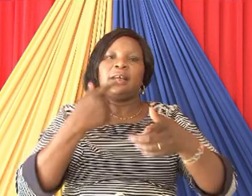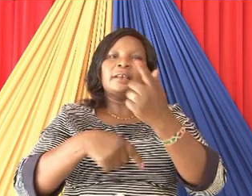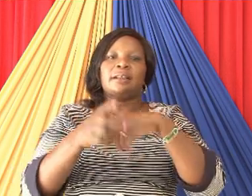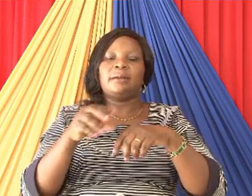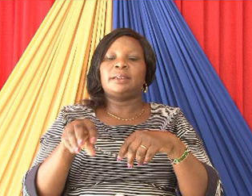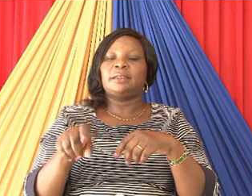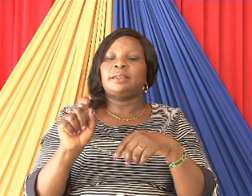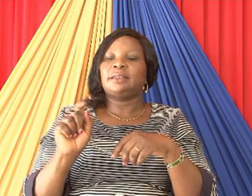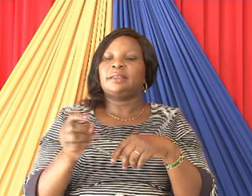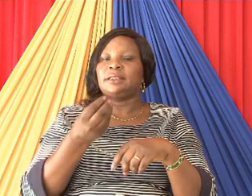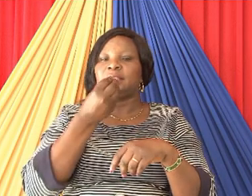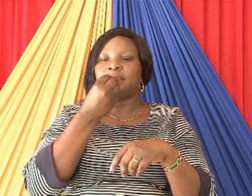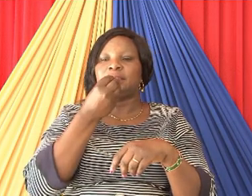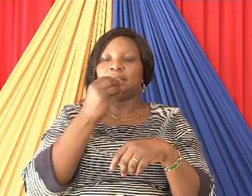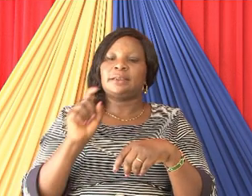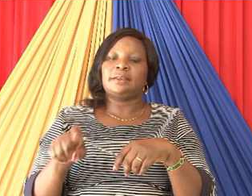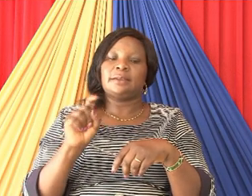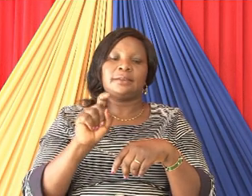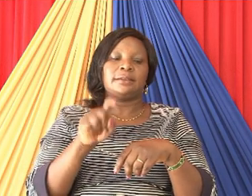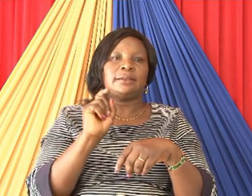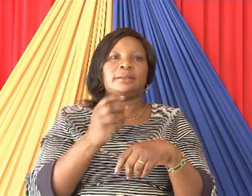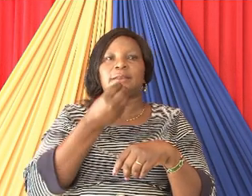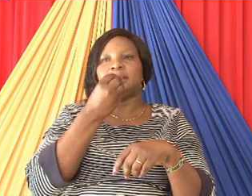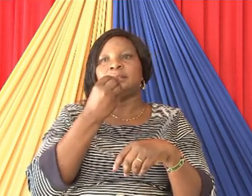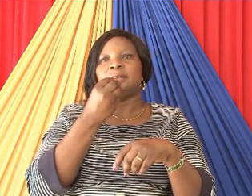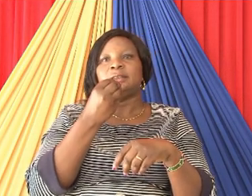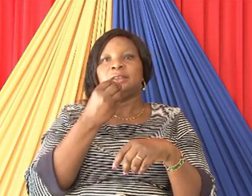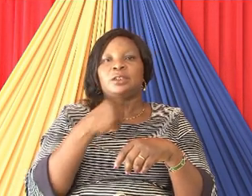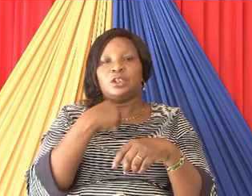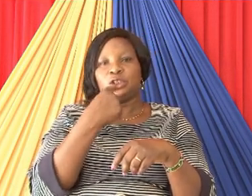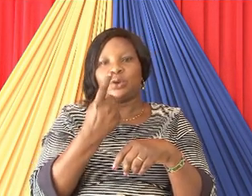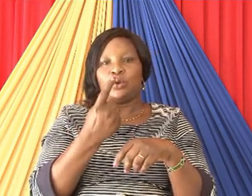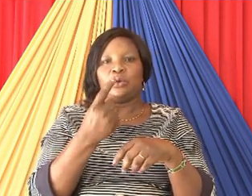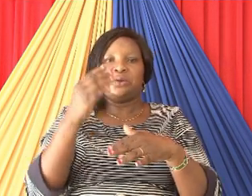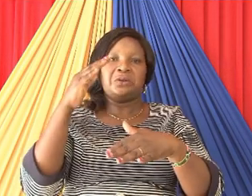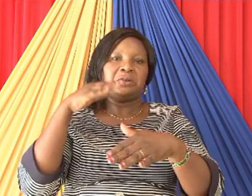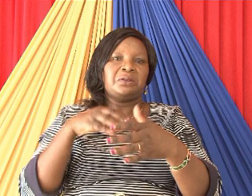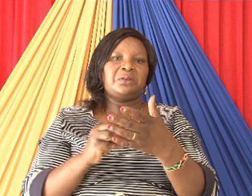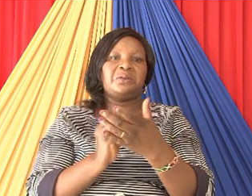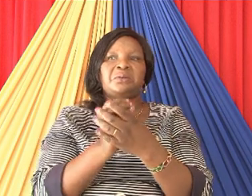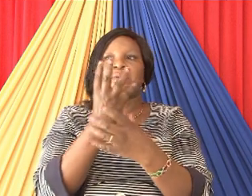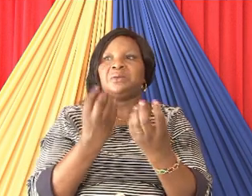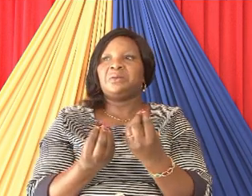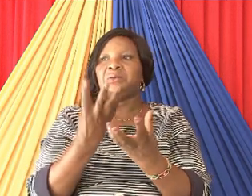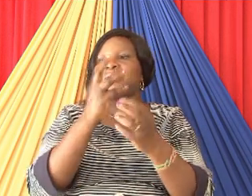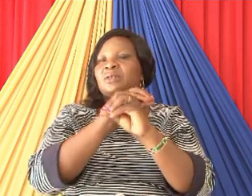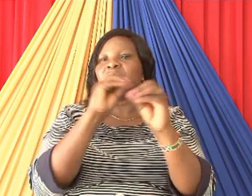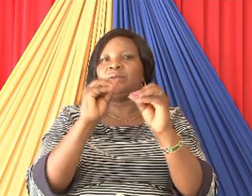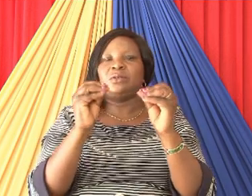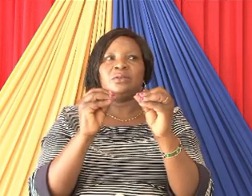na wanazidona na wanazila, kwa hivyo hazikupata kumea. Na kuna mioyo ambayo ni